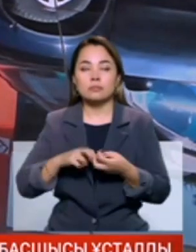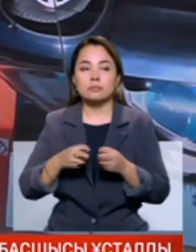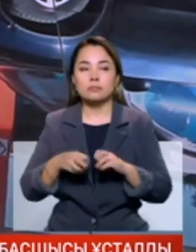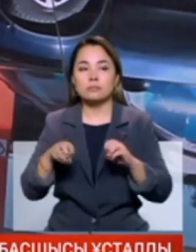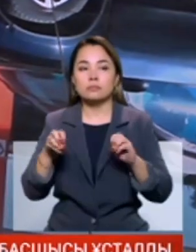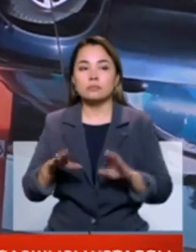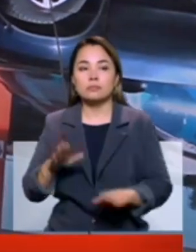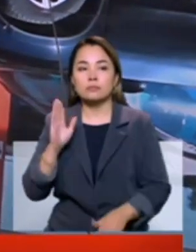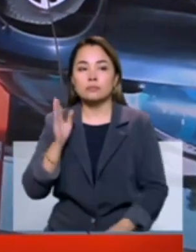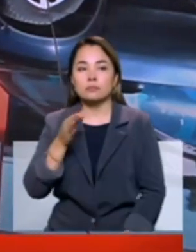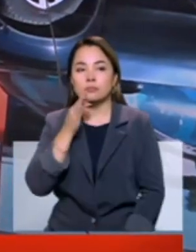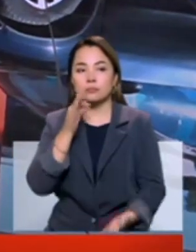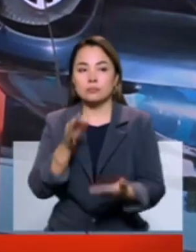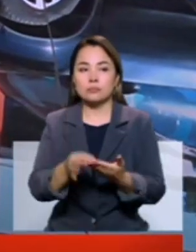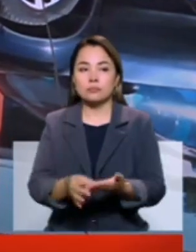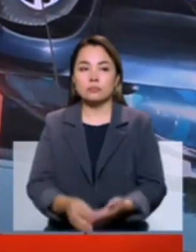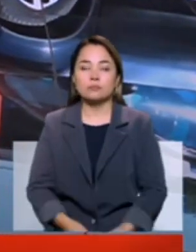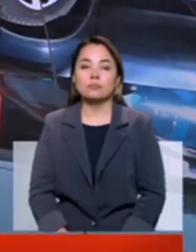Кемал анықтауға тырысты.